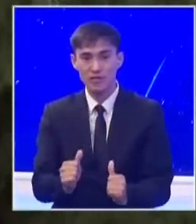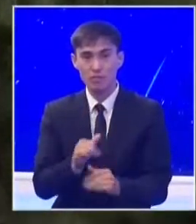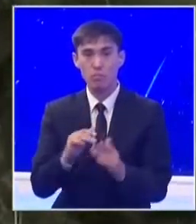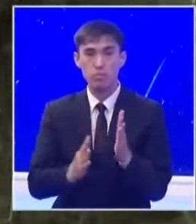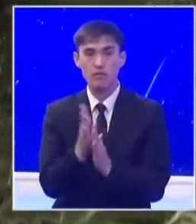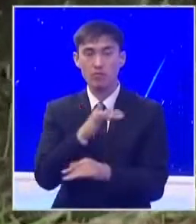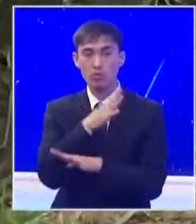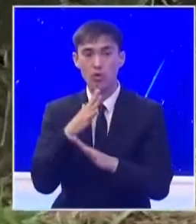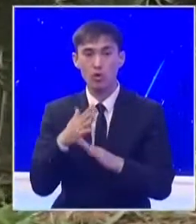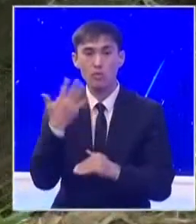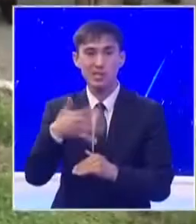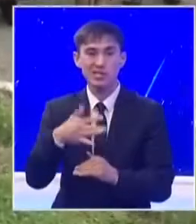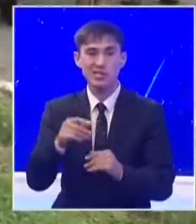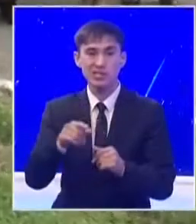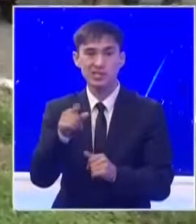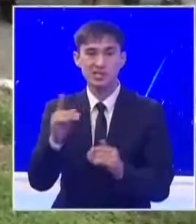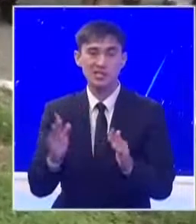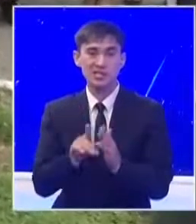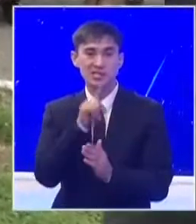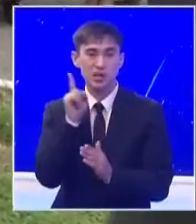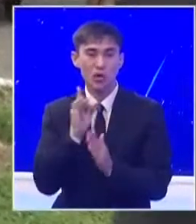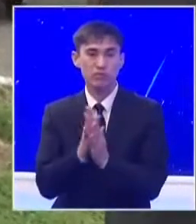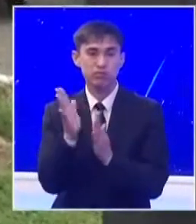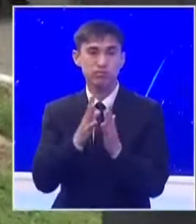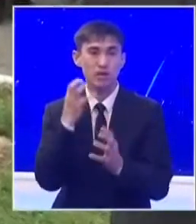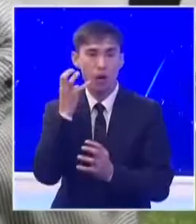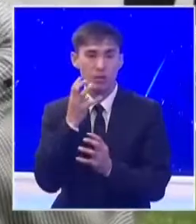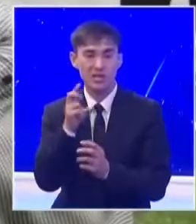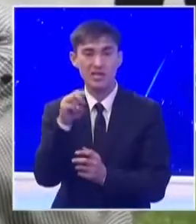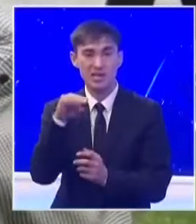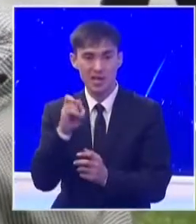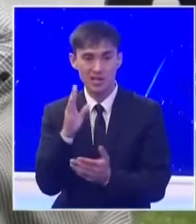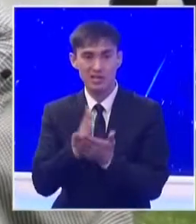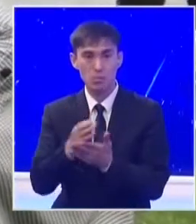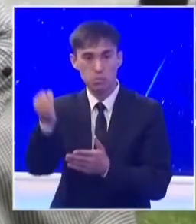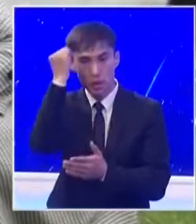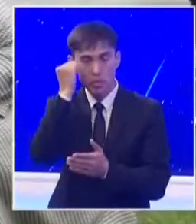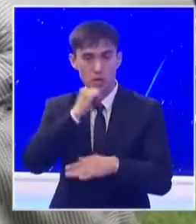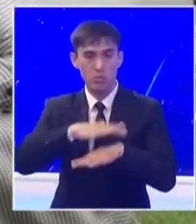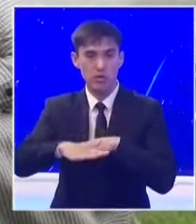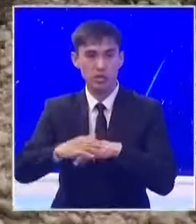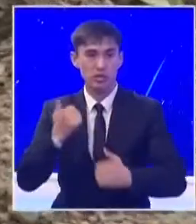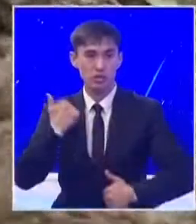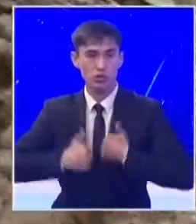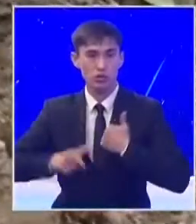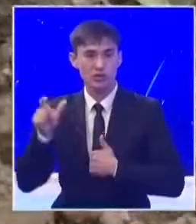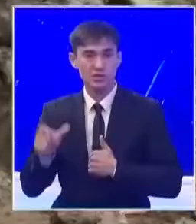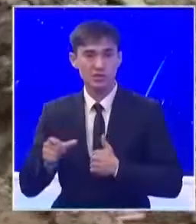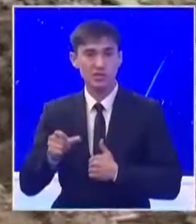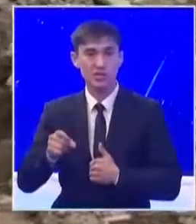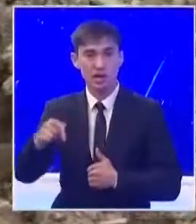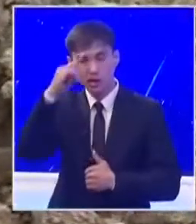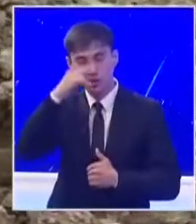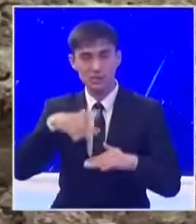50 зеленых насаждений яблони и ели ожидается что эта зона станет память на площадкой достойного сына казахской степи ахмета